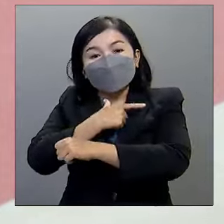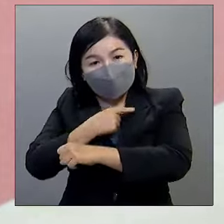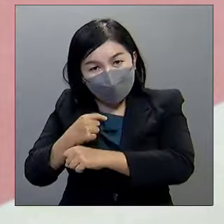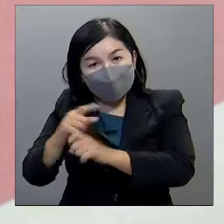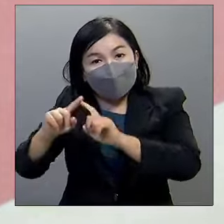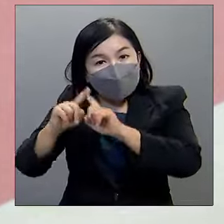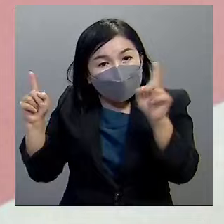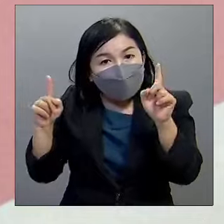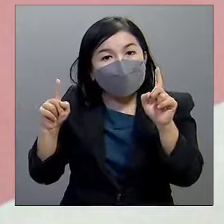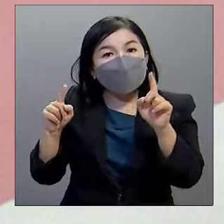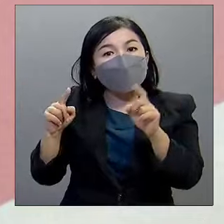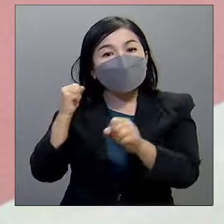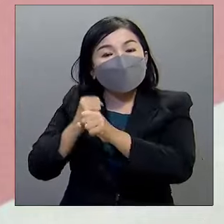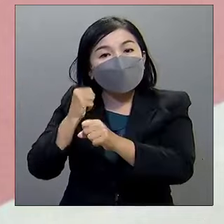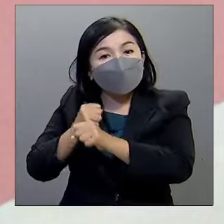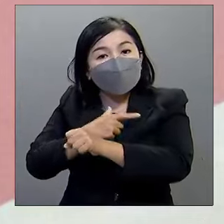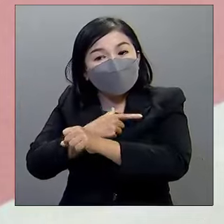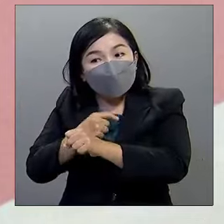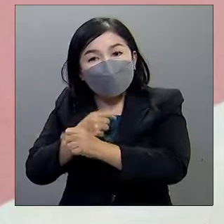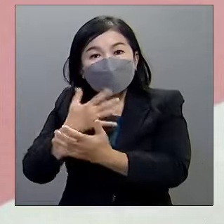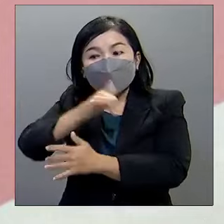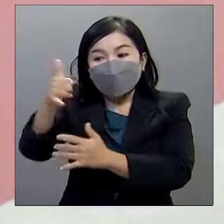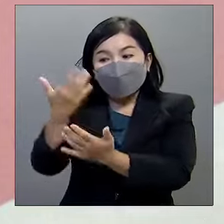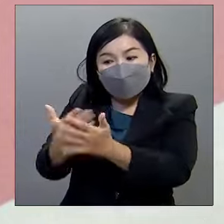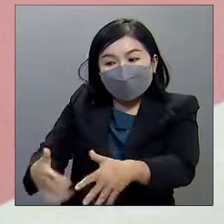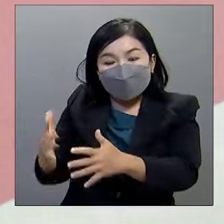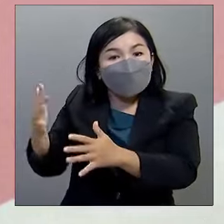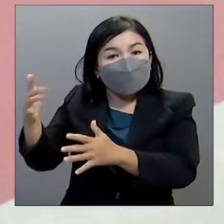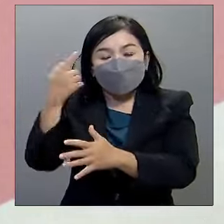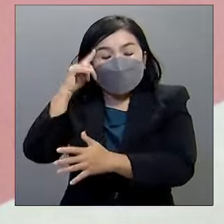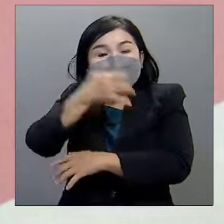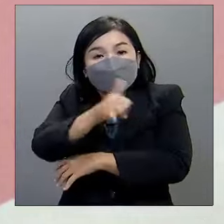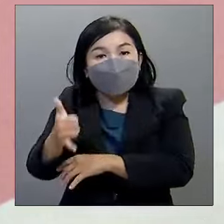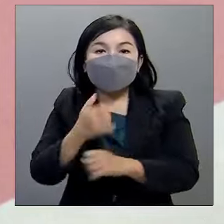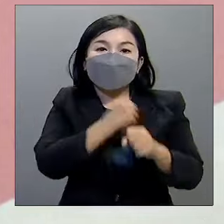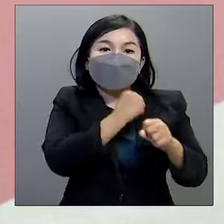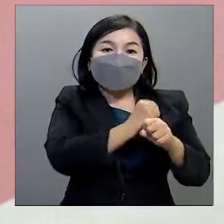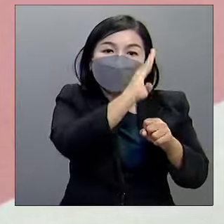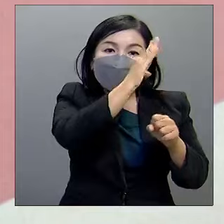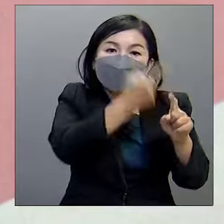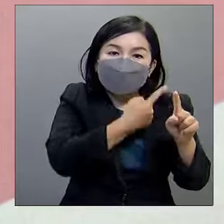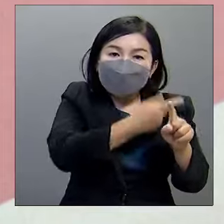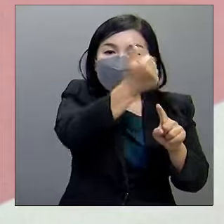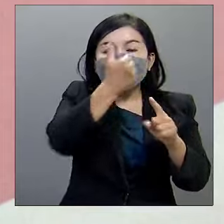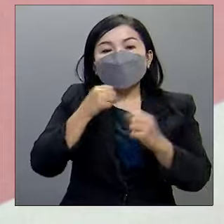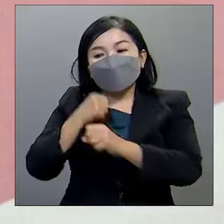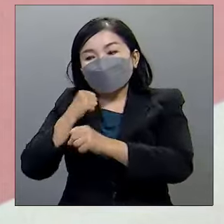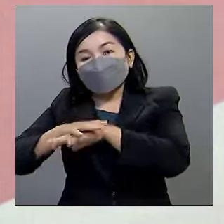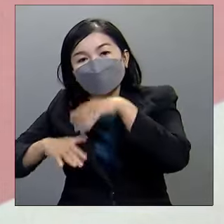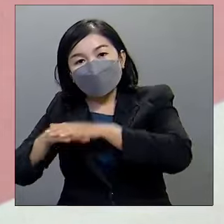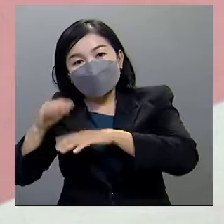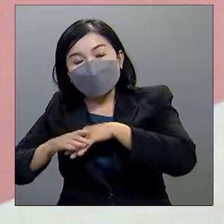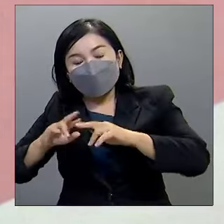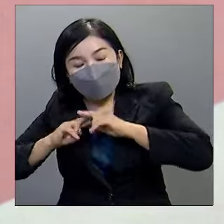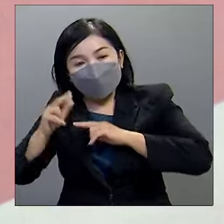องแลกกับความไม่มั่นคงแต่ไม่แน่ใครจะรู้ครับการทำแบบนี้มันก็อาจจะดีไปอีกทางหนึ่งทำงานประจำก็ดีแต่ทำงานที่เป็นงานอิสระและเป็นงานฝีมือของเราเอง